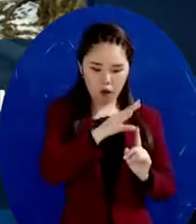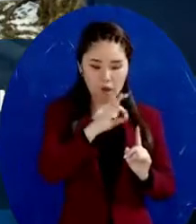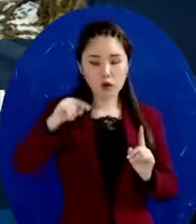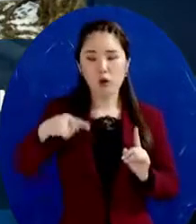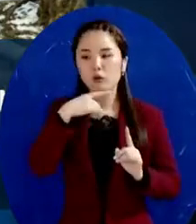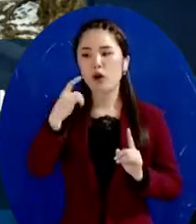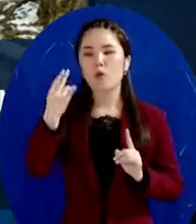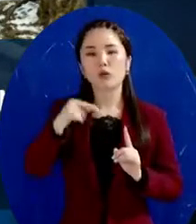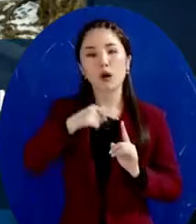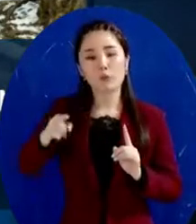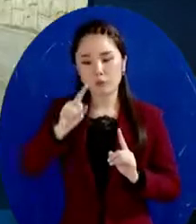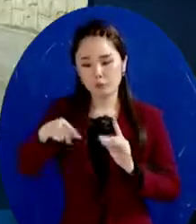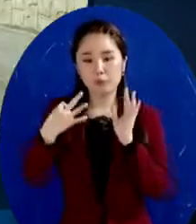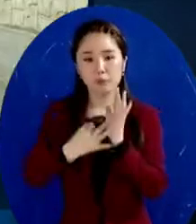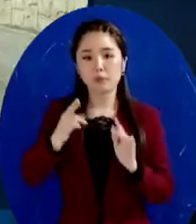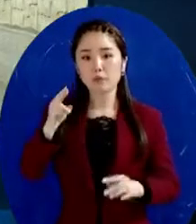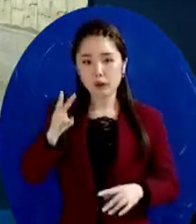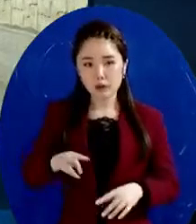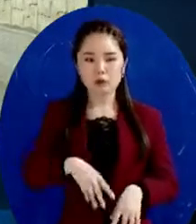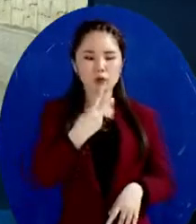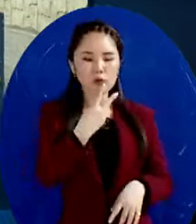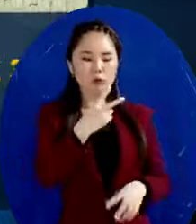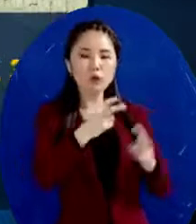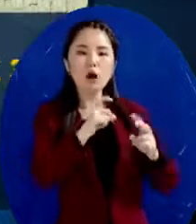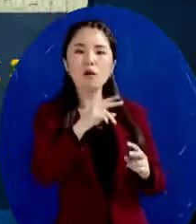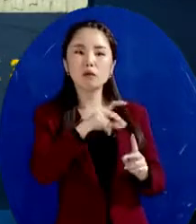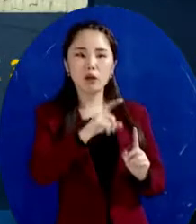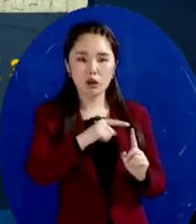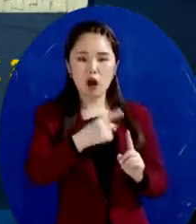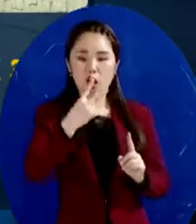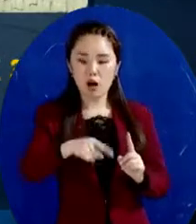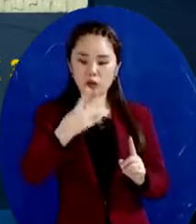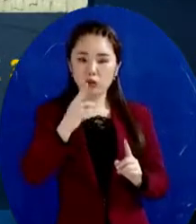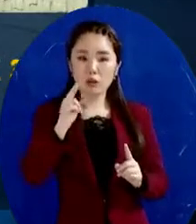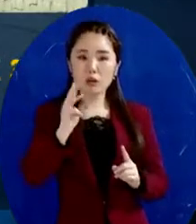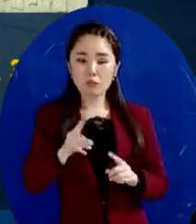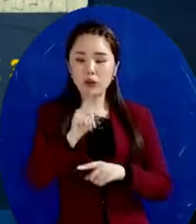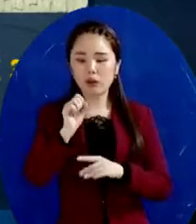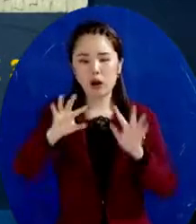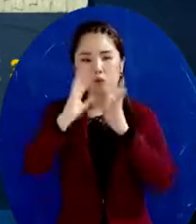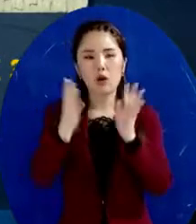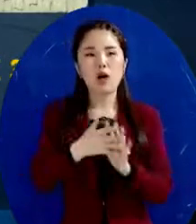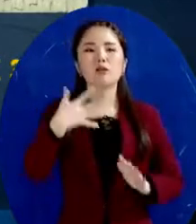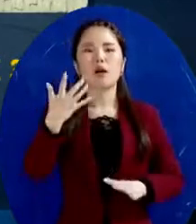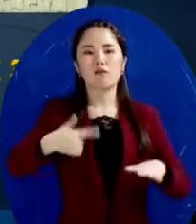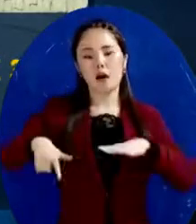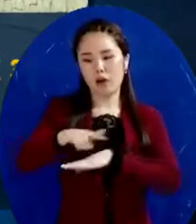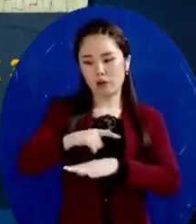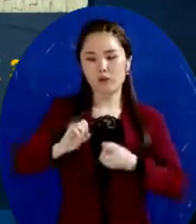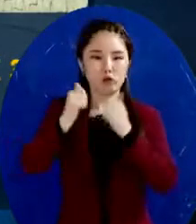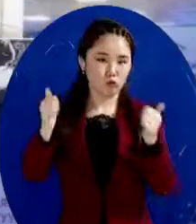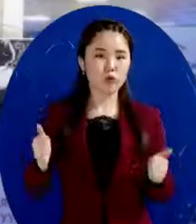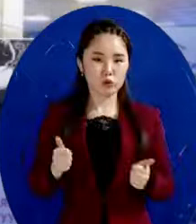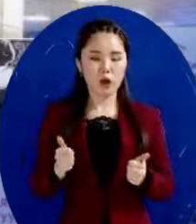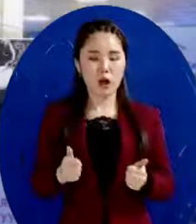хүртэл 1.8 км зам, үйлдвэрчний эвлийн гудамжийн 2.4 км зам гээд нийт 5 байршилд автоцамын ажил